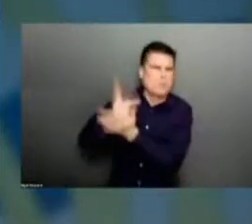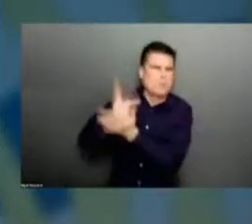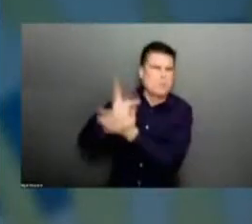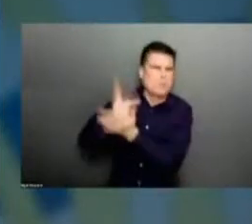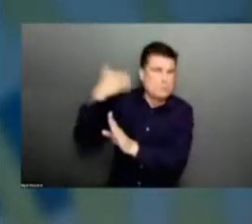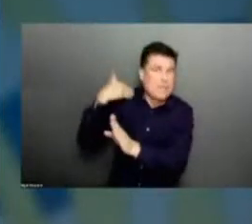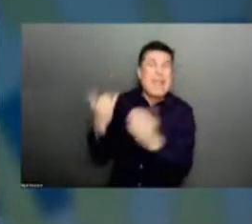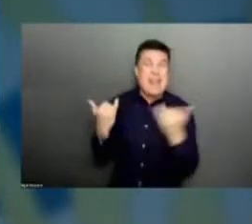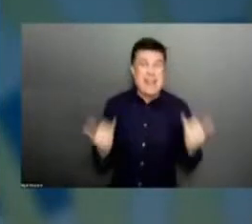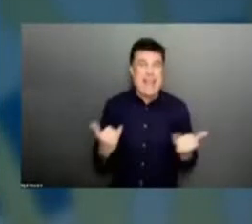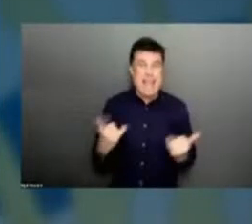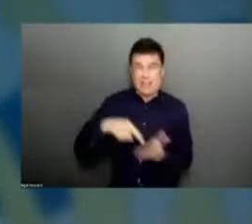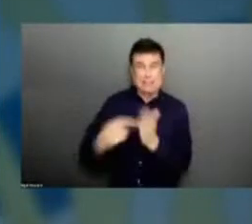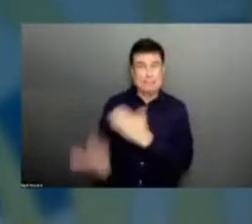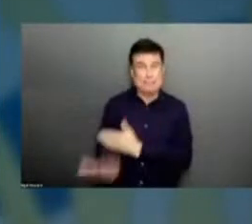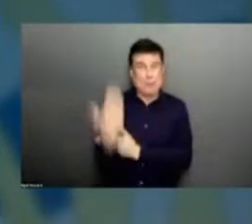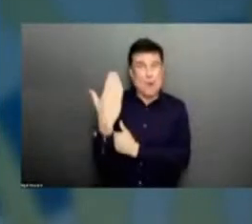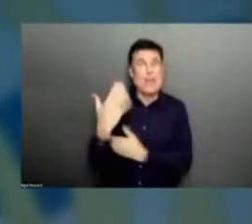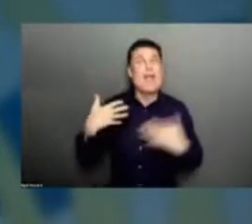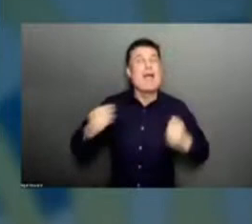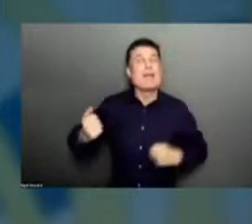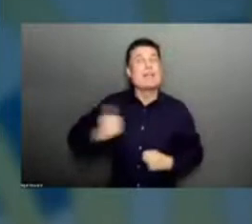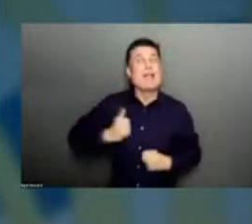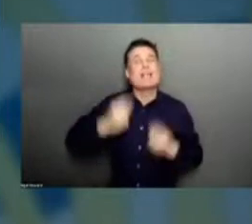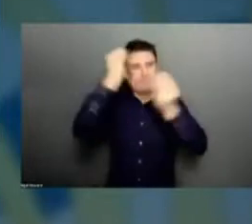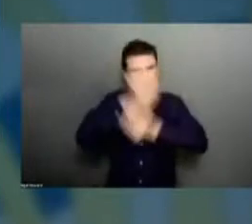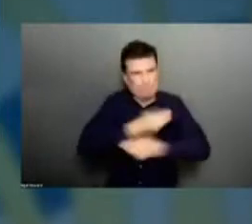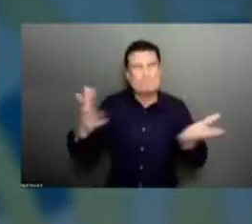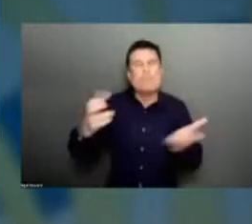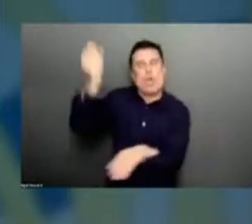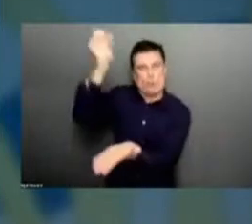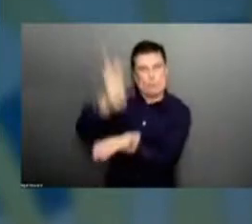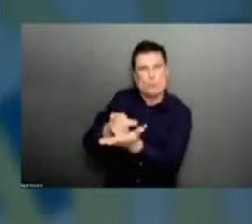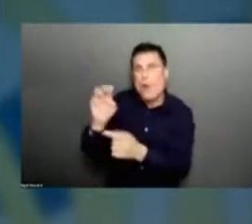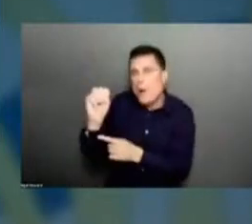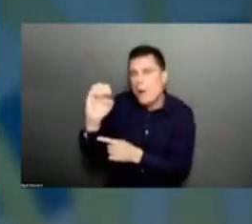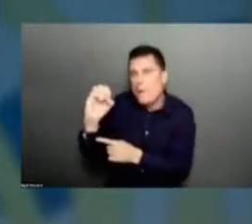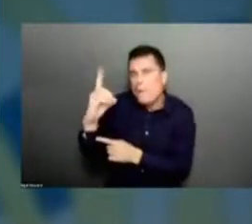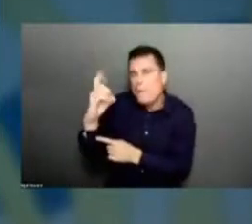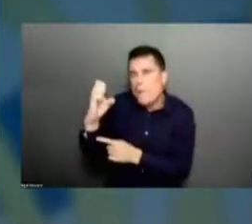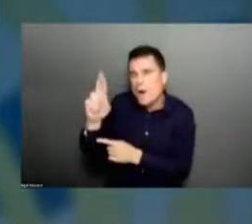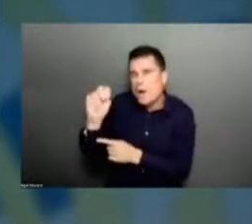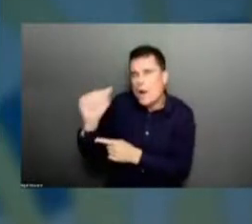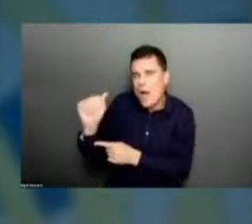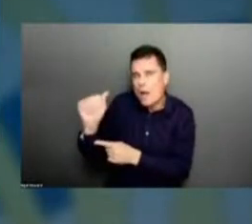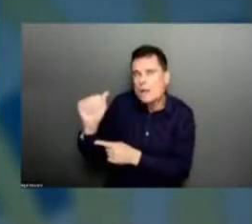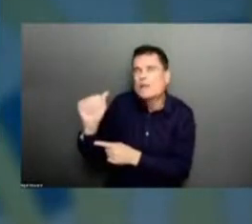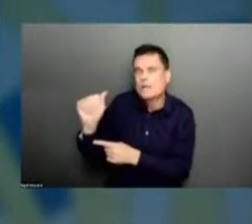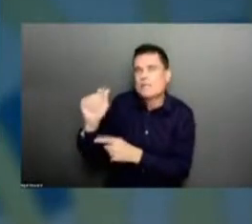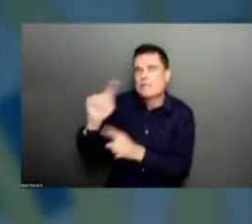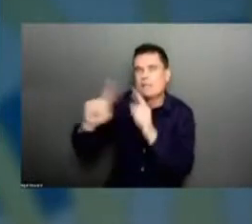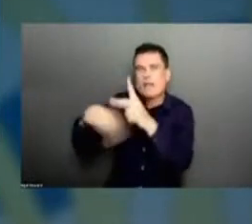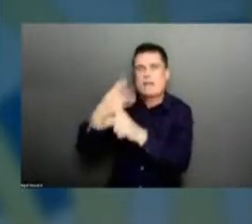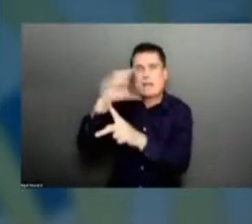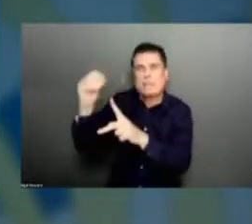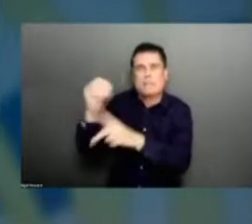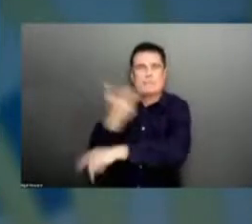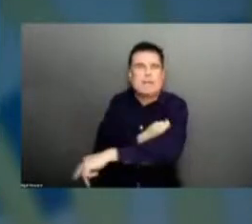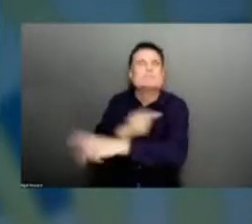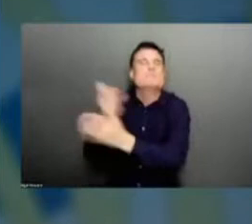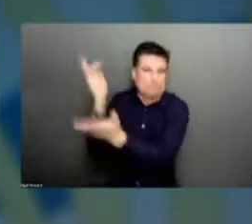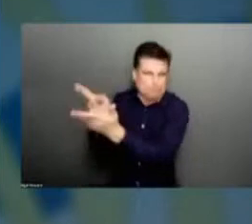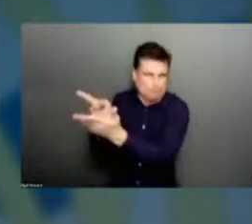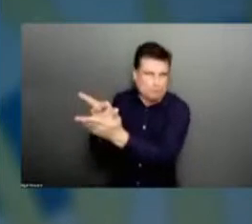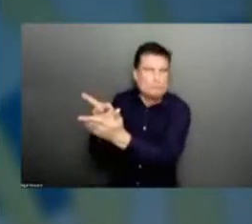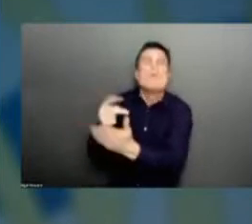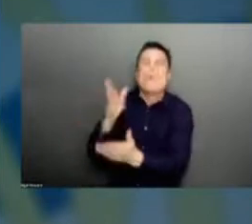个了， in 所以第一个 Canada 是 and in 辉 British 沙 Columbia, 啊 and 辉 we 辉 have 瑞 received 啊， word 所以 as BC of 省也 today 是 that 这 we 样跟 will 着 be receiving 联 the 邦政府 Moderna 一